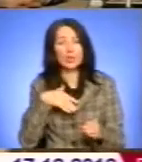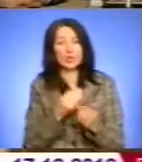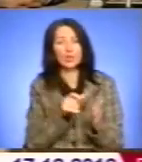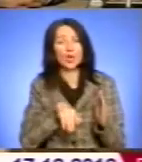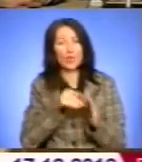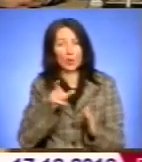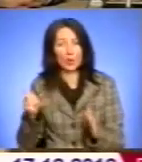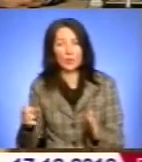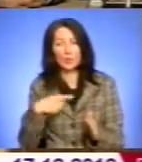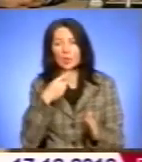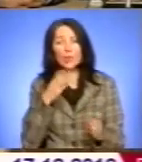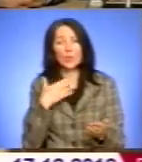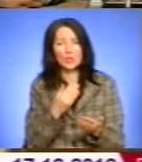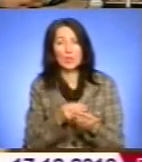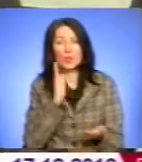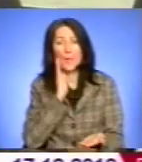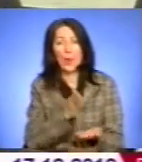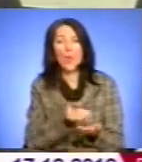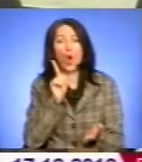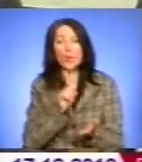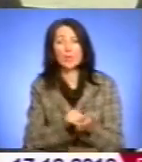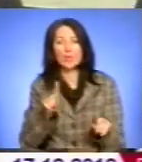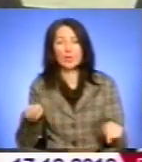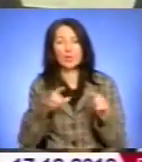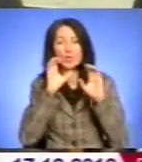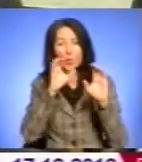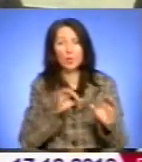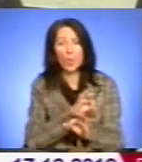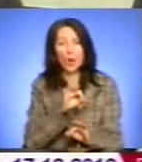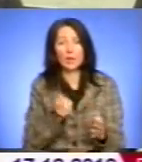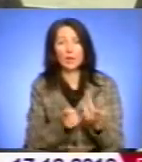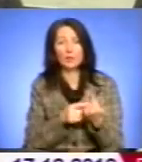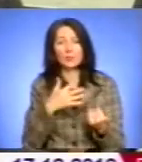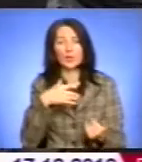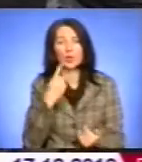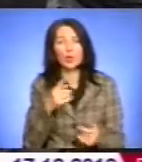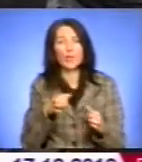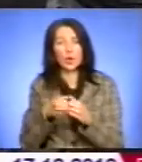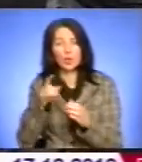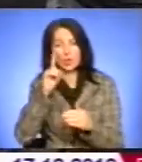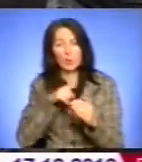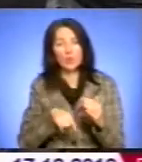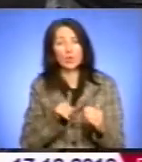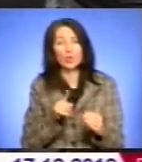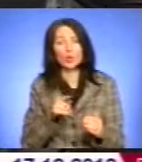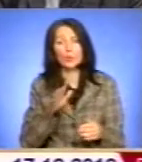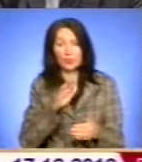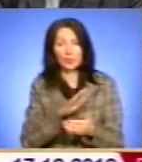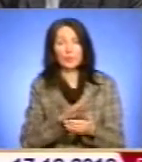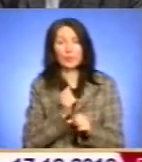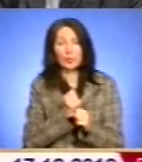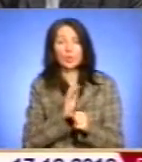і про свої прямі обов'язки створення законопроєктів. Їх нарахували 50 на фракцію. Запевнили, що надалі робота буде плідною.